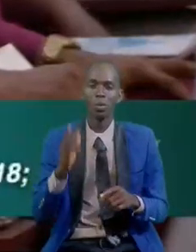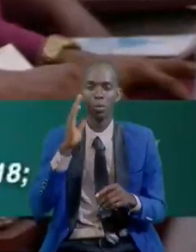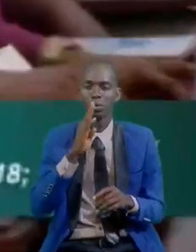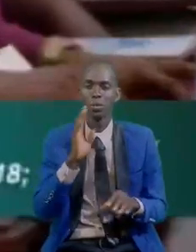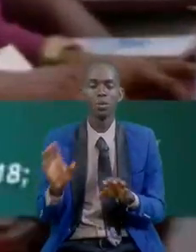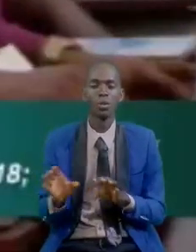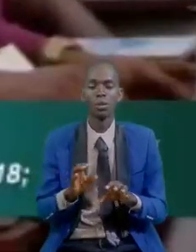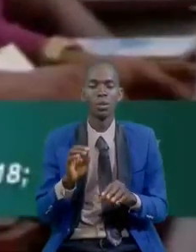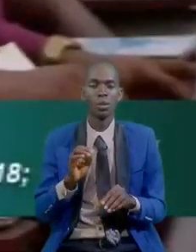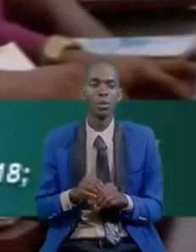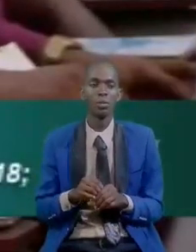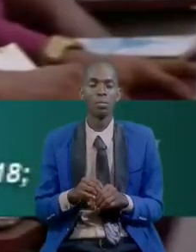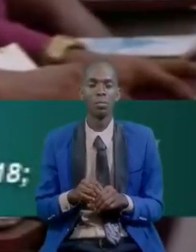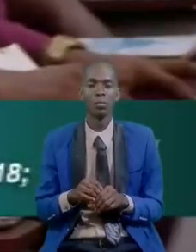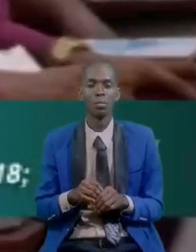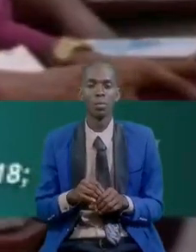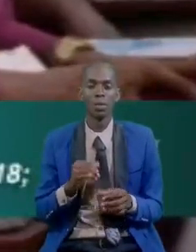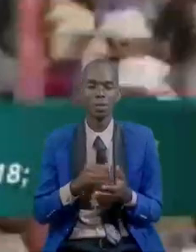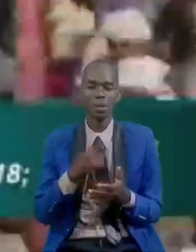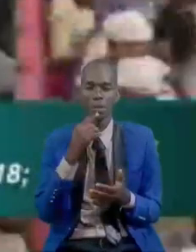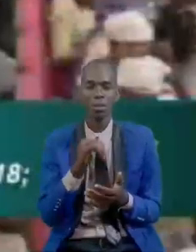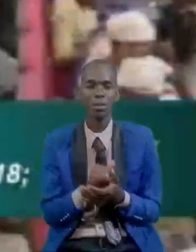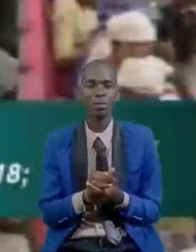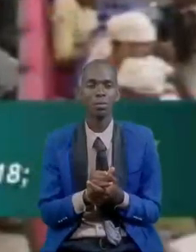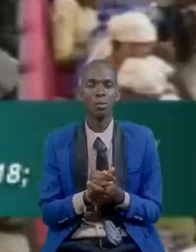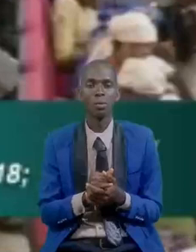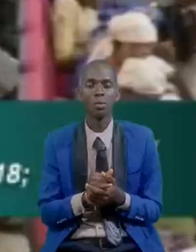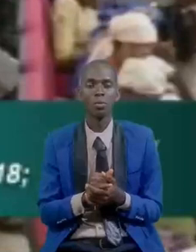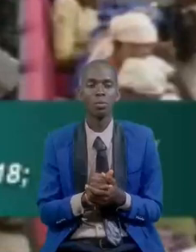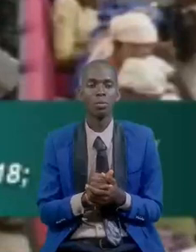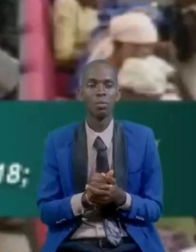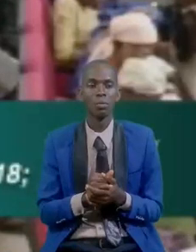6, verset 17. Hébreux 6, 17.